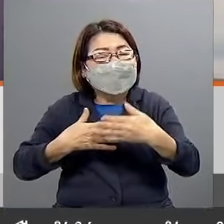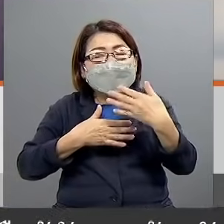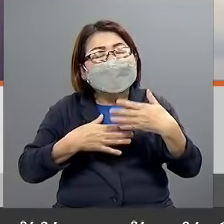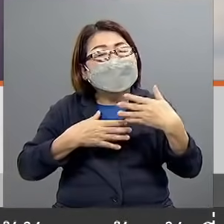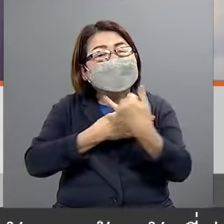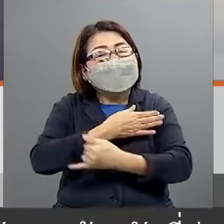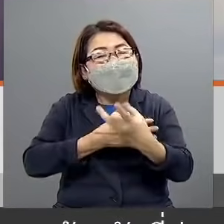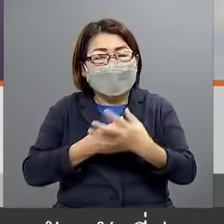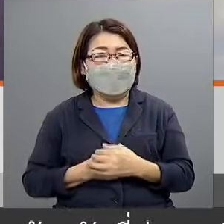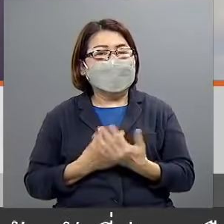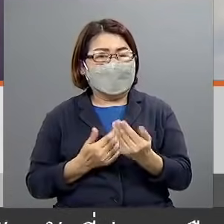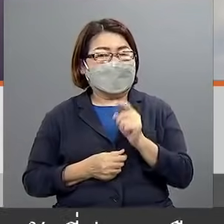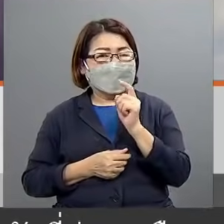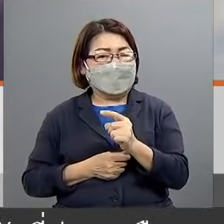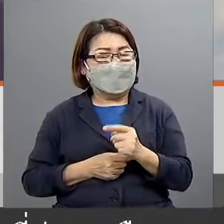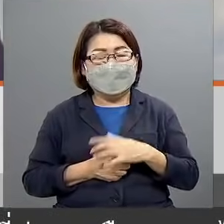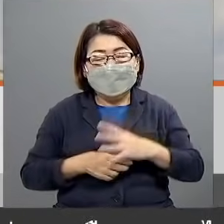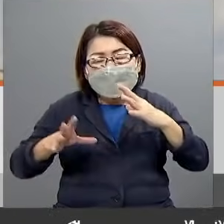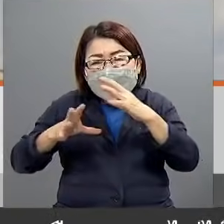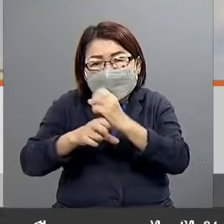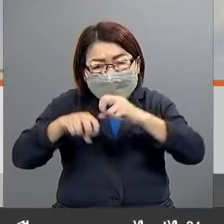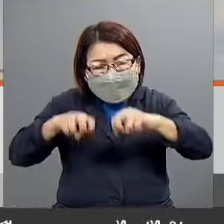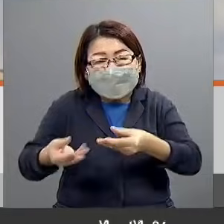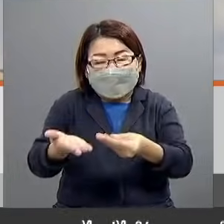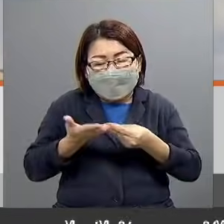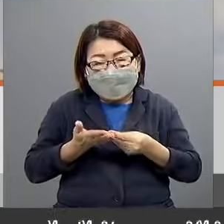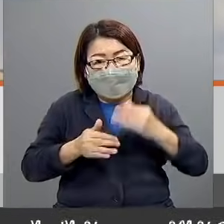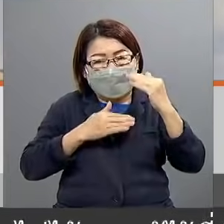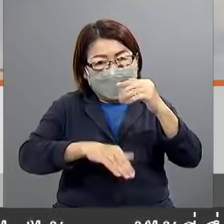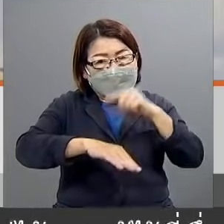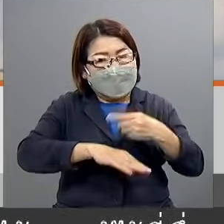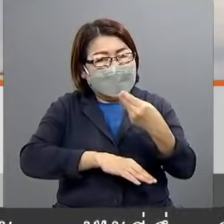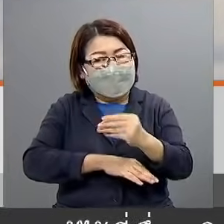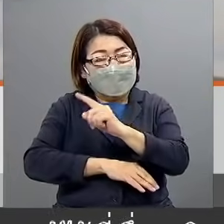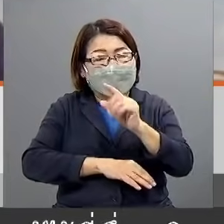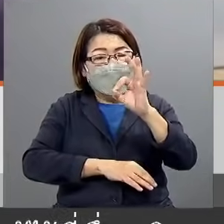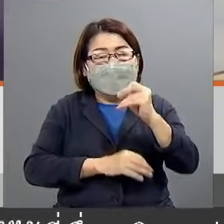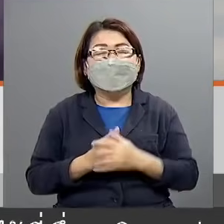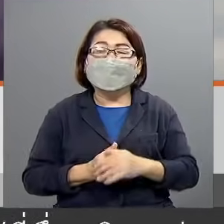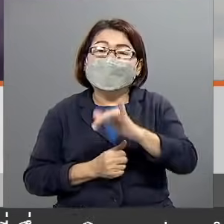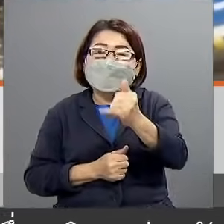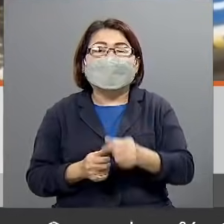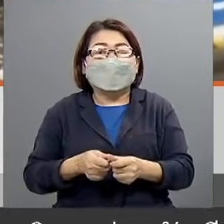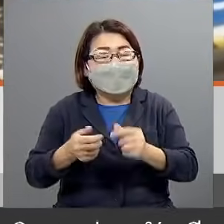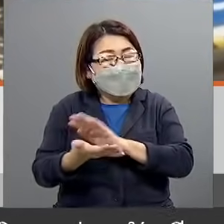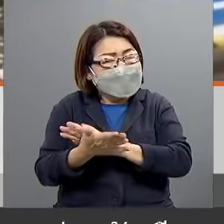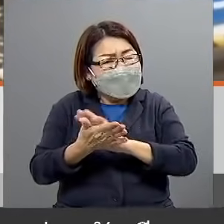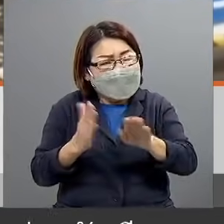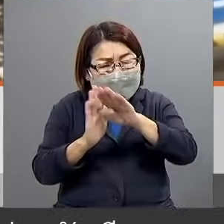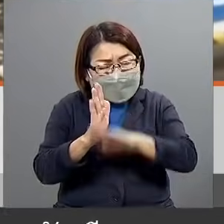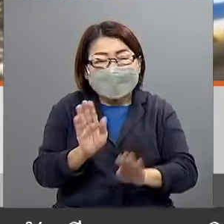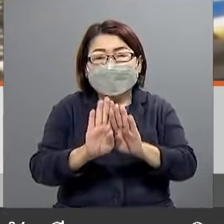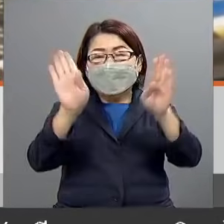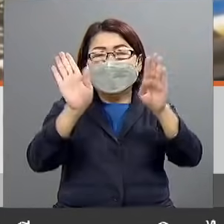วันพร้อมทั้งระบุว่ามีความเป็นไปได้ค่ะที่อาจจะเปิดเผยรายงานฉบับสมบูรณ์ต่อสาธารณชนขณะที่ส